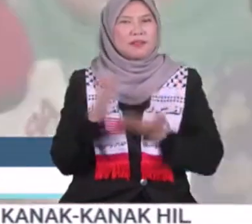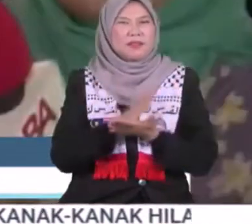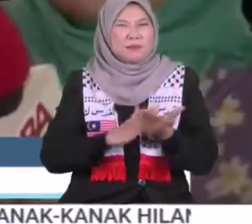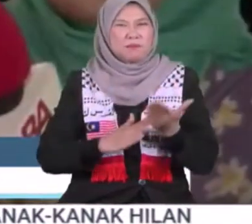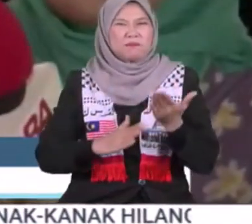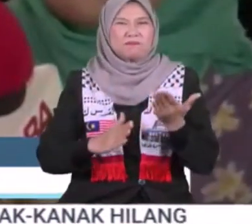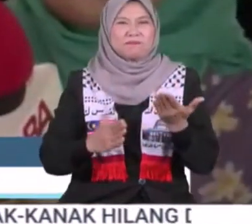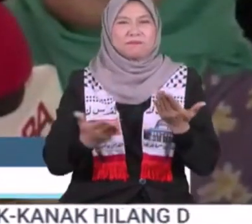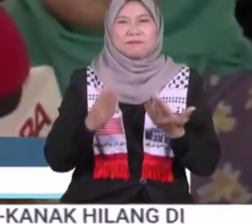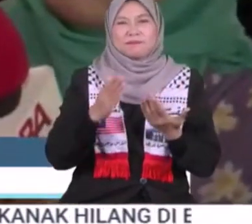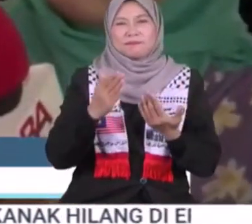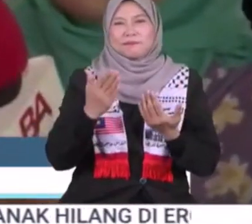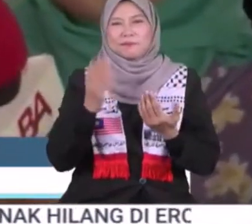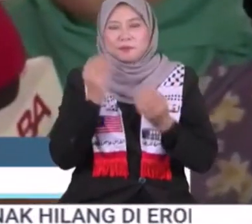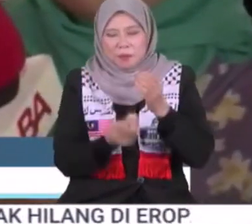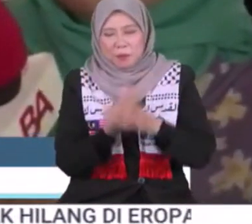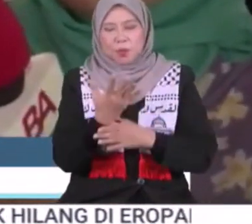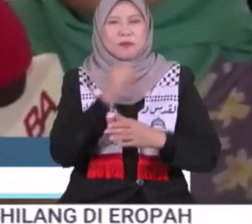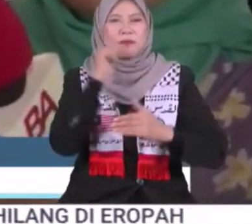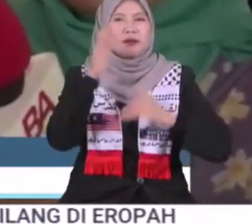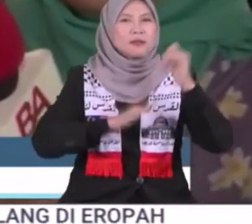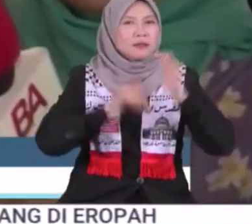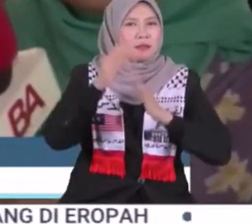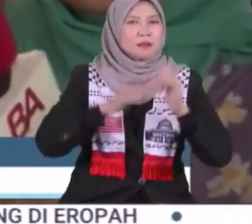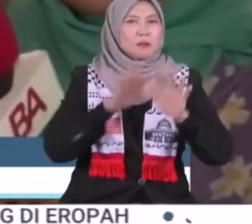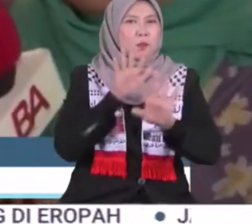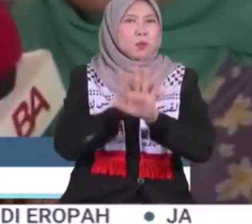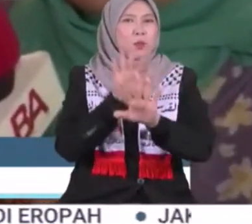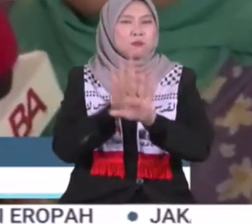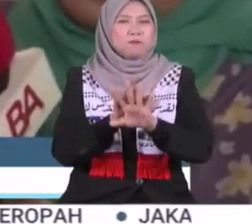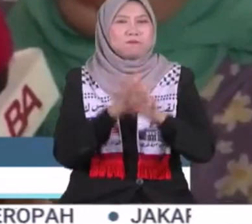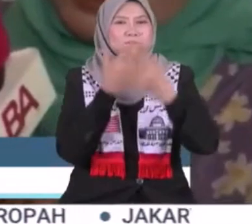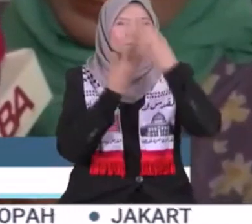ketidakselesaan. Jadi atas sebab itulah kita terpaksa